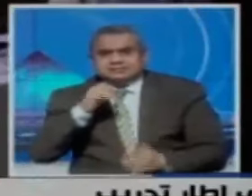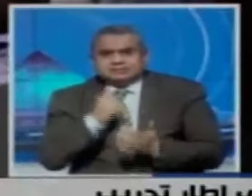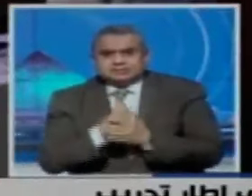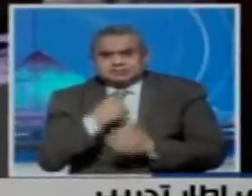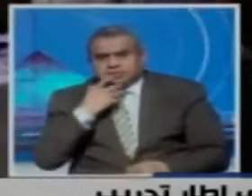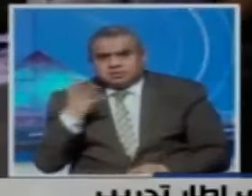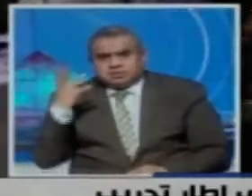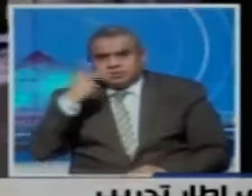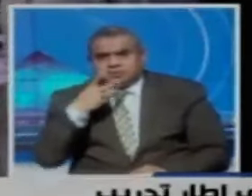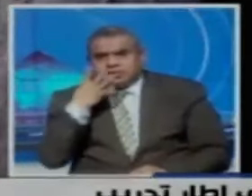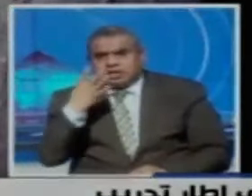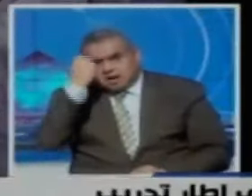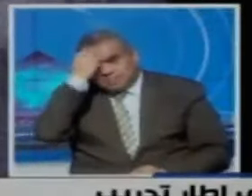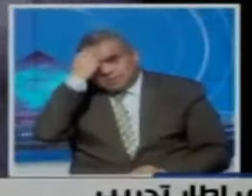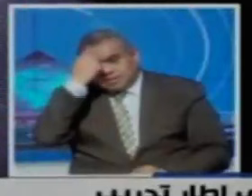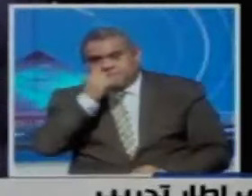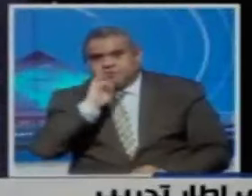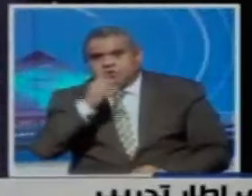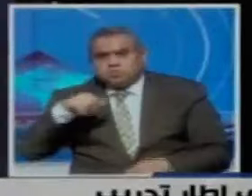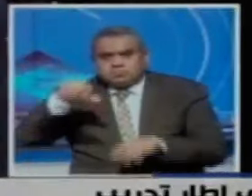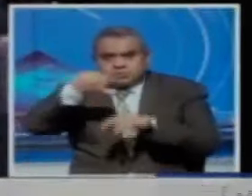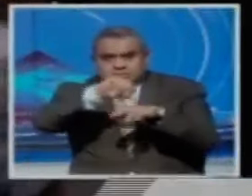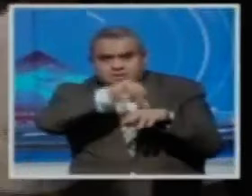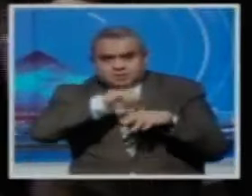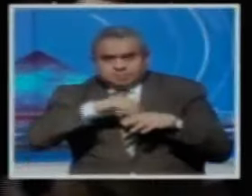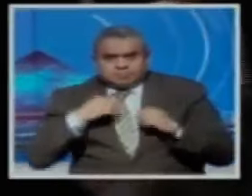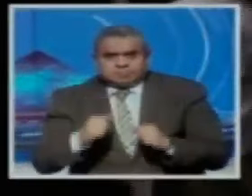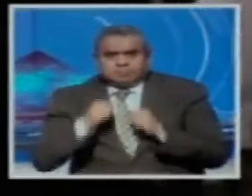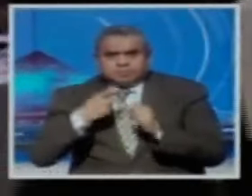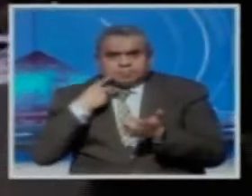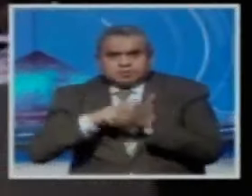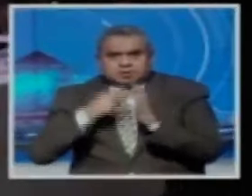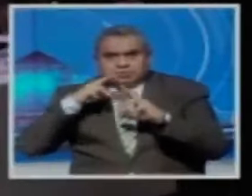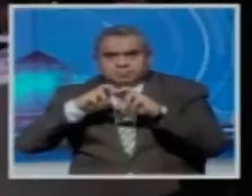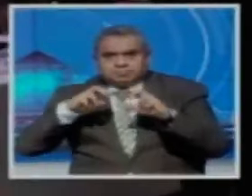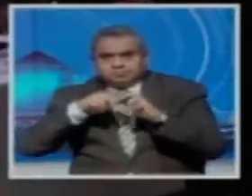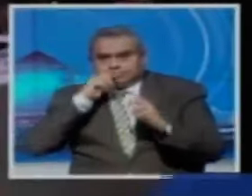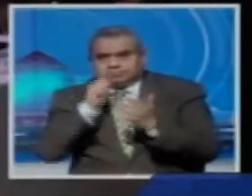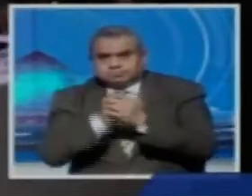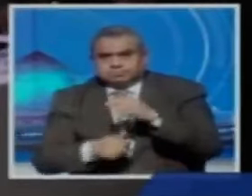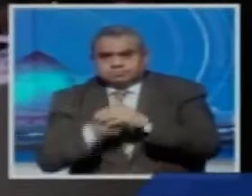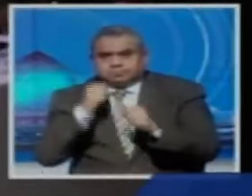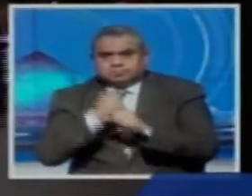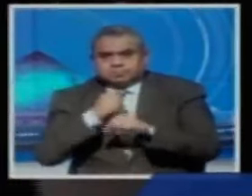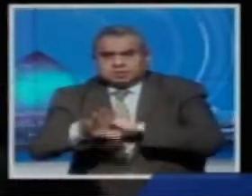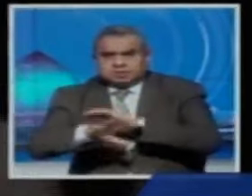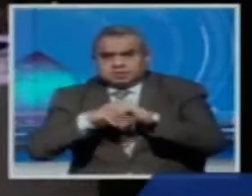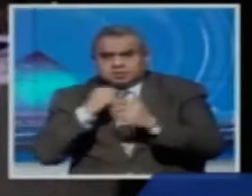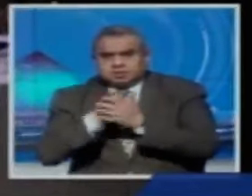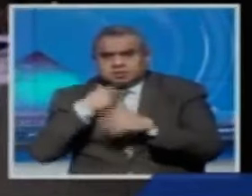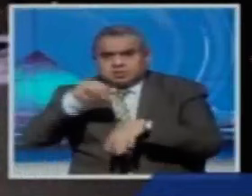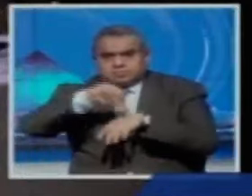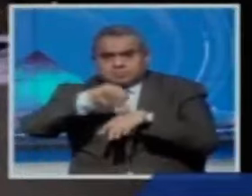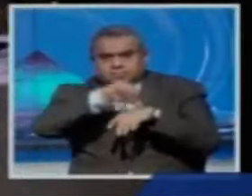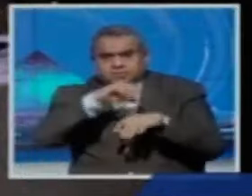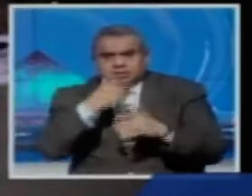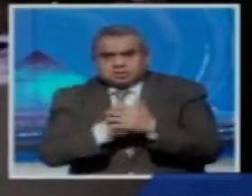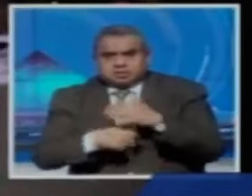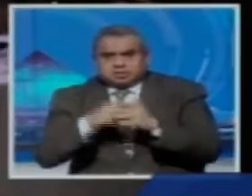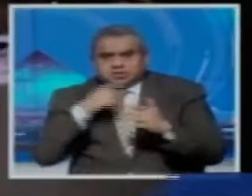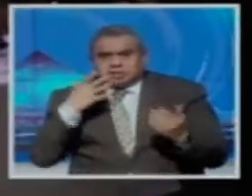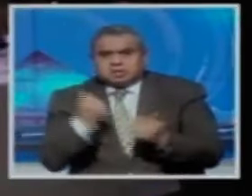حوالي 4500 مركز صحي على مستوى مصر بنعمل فيهم كشف مبكر، بتحول لحوالي 54 مركز متطور سواء في